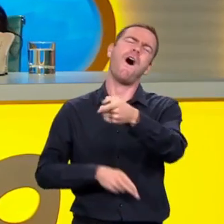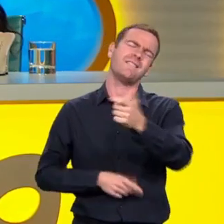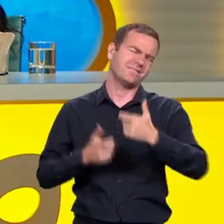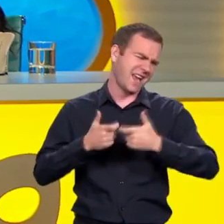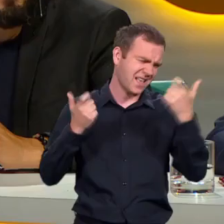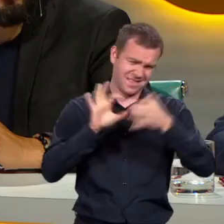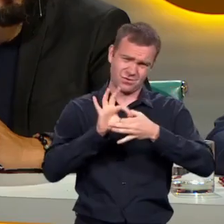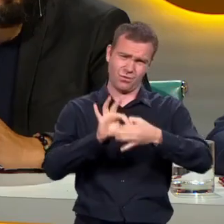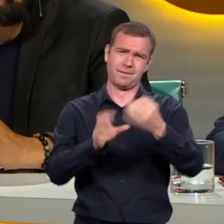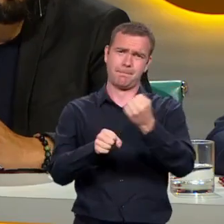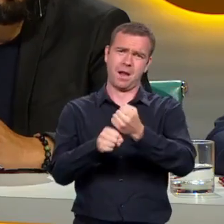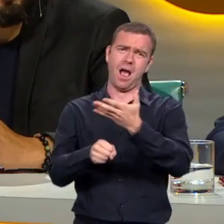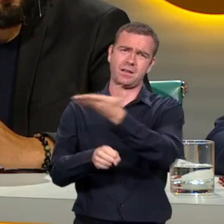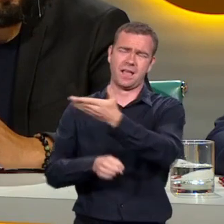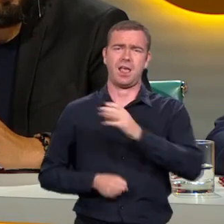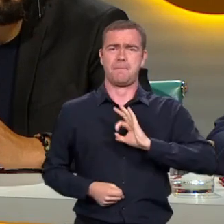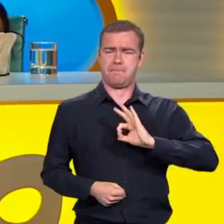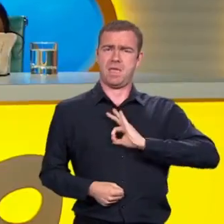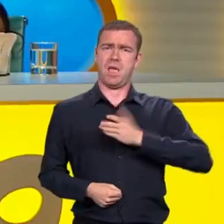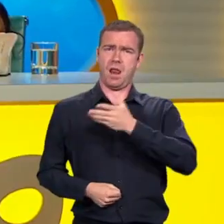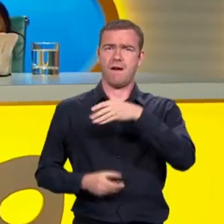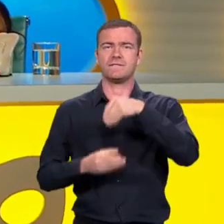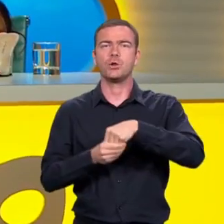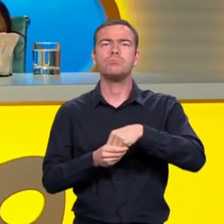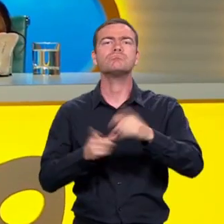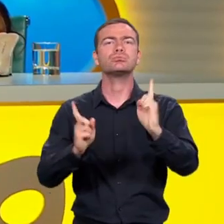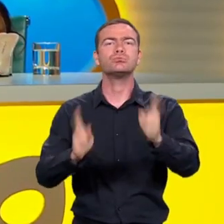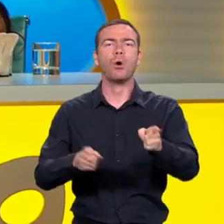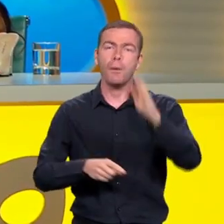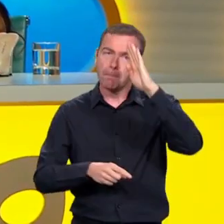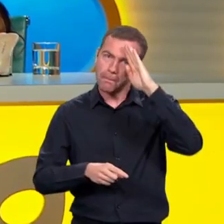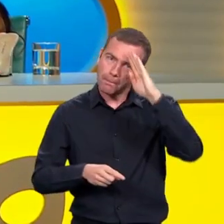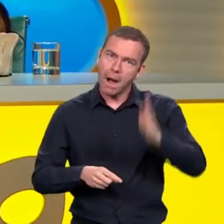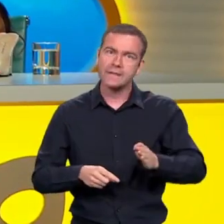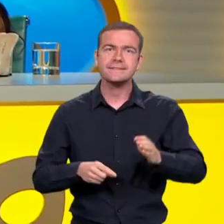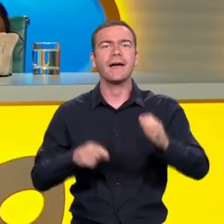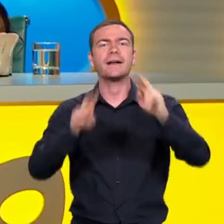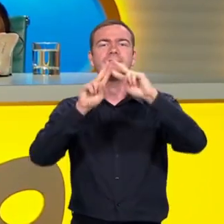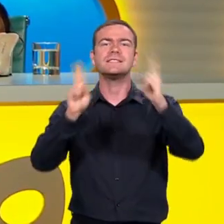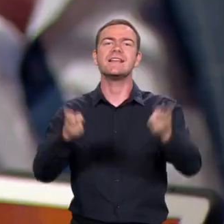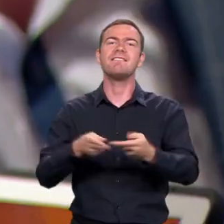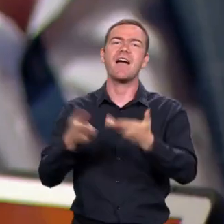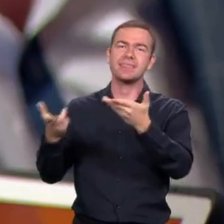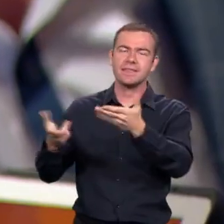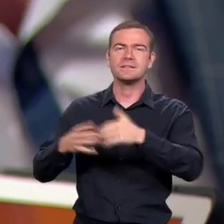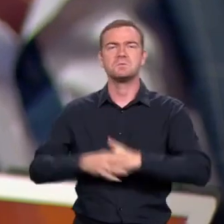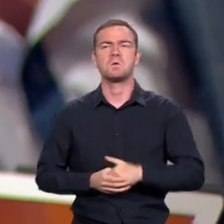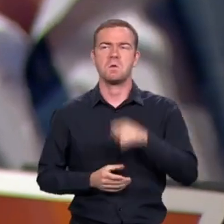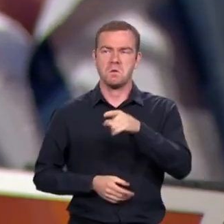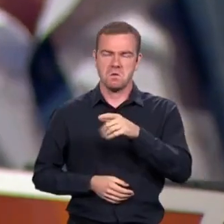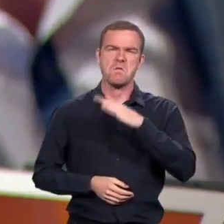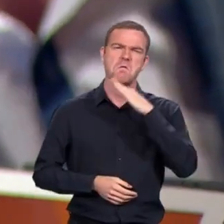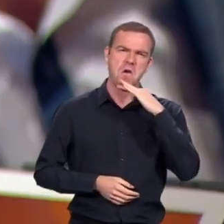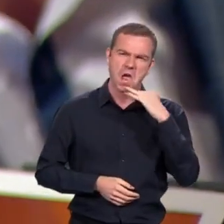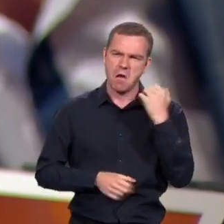kov. Je to z kovu. Toto je medaila majsterky sveta Body Fitness. Wow. To je veľká drina